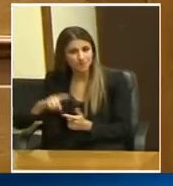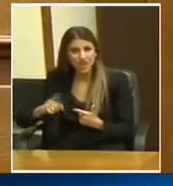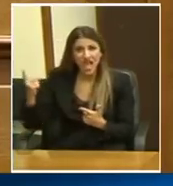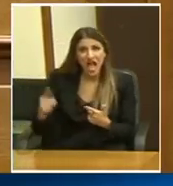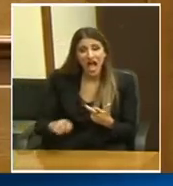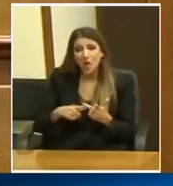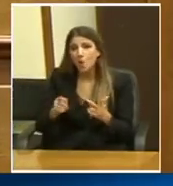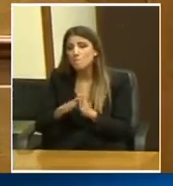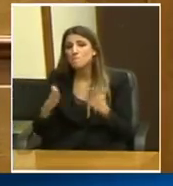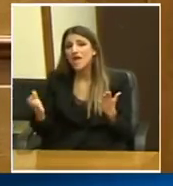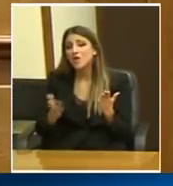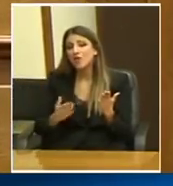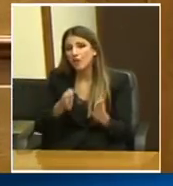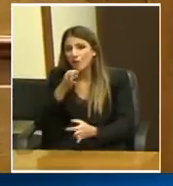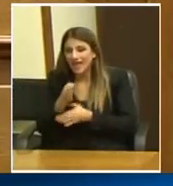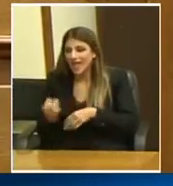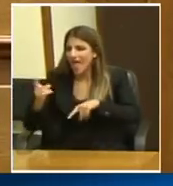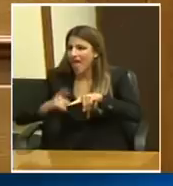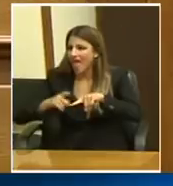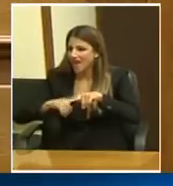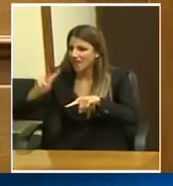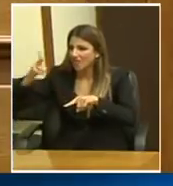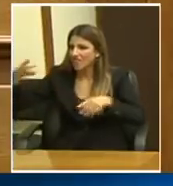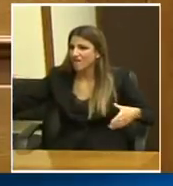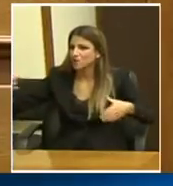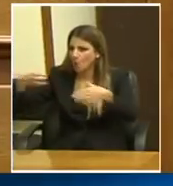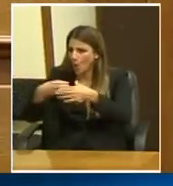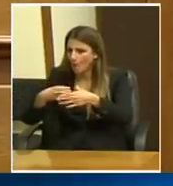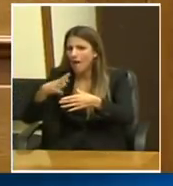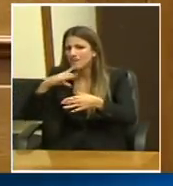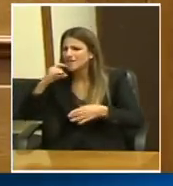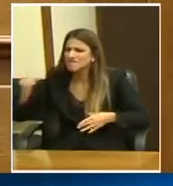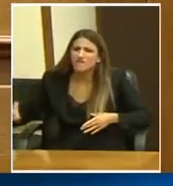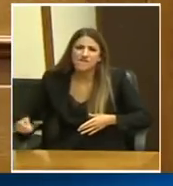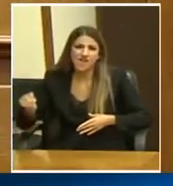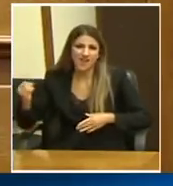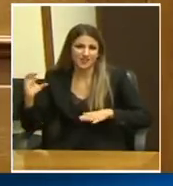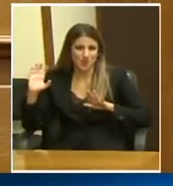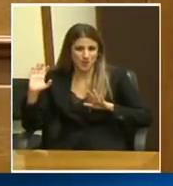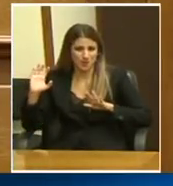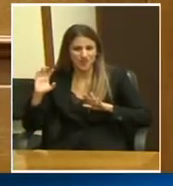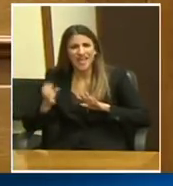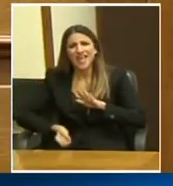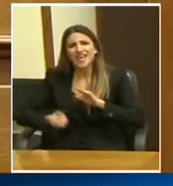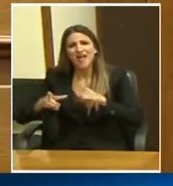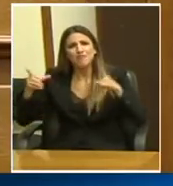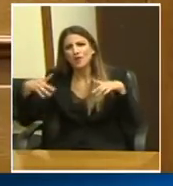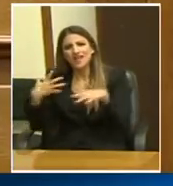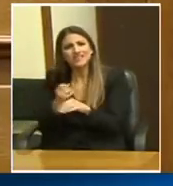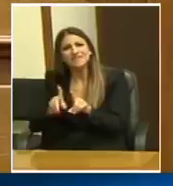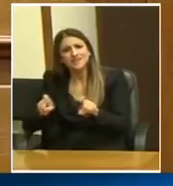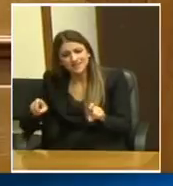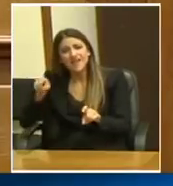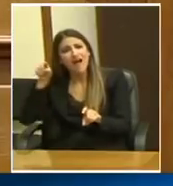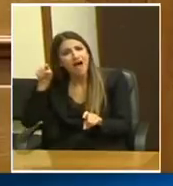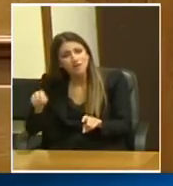την εθνικιστική αντιπολίτευση της Ελλάδας. Αυτό κατάφερε ο κύριος Μητσοτάκης μέσα σε 2 μόλις μέρες, κατά τη